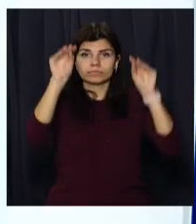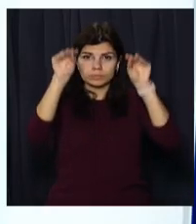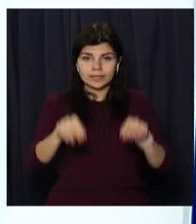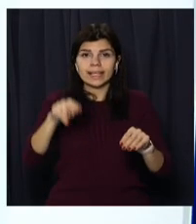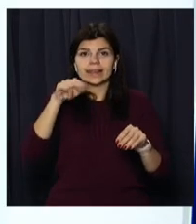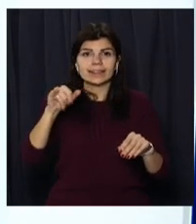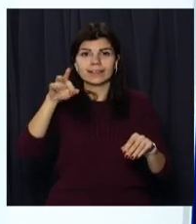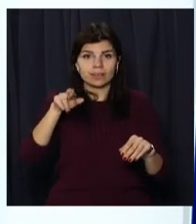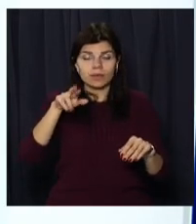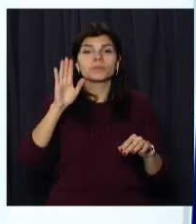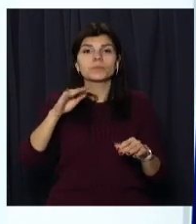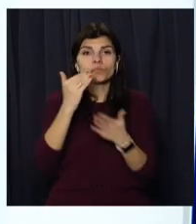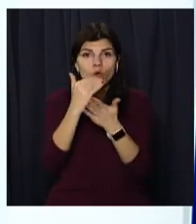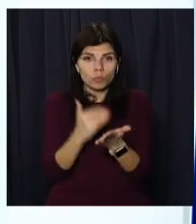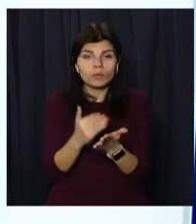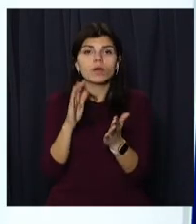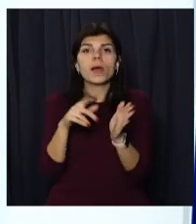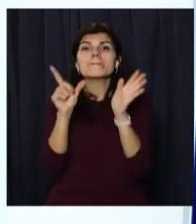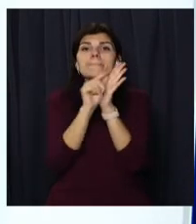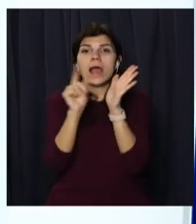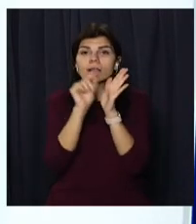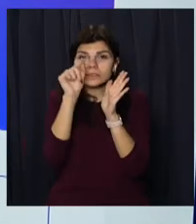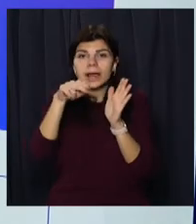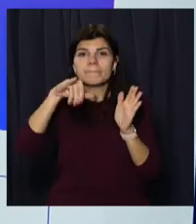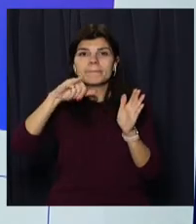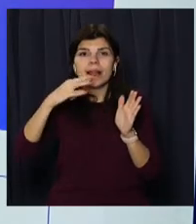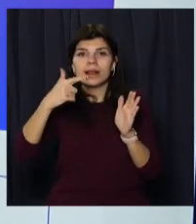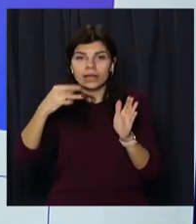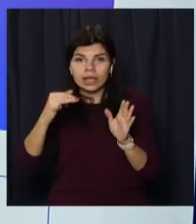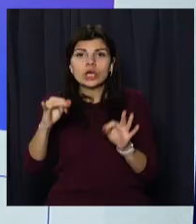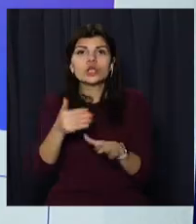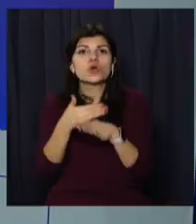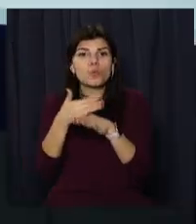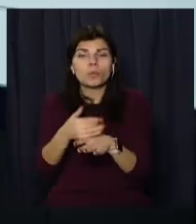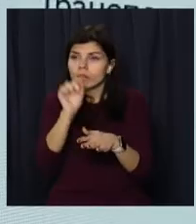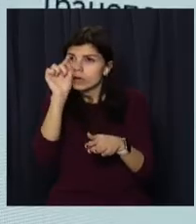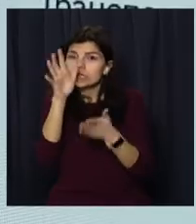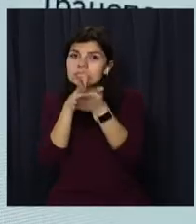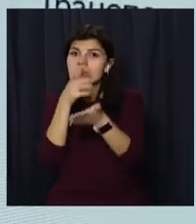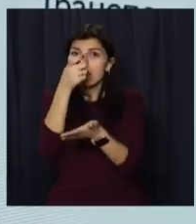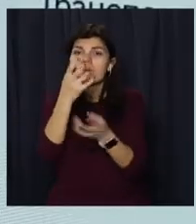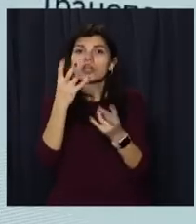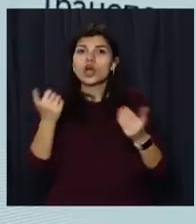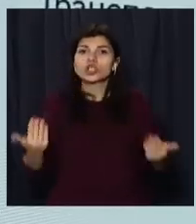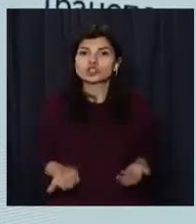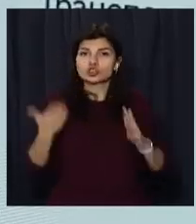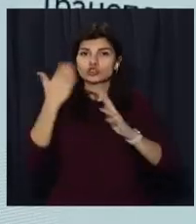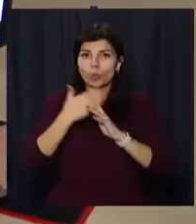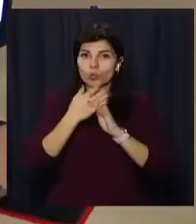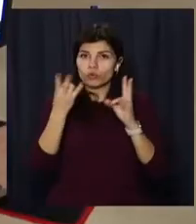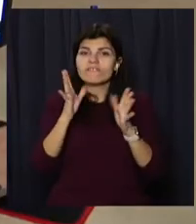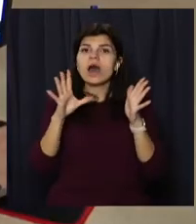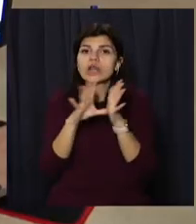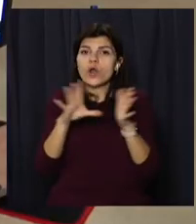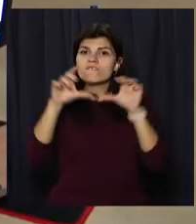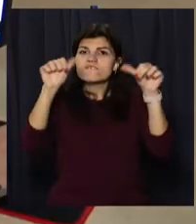на Дії, далі перейти до розділу «Пенсії, пільги та допомога». Обрати там пункт «Заява на призначення житлових субсидій» в